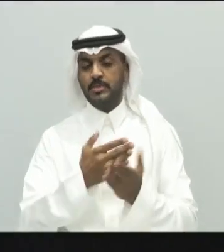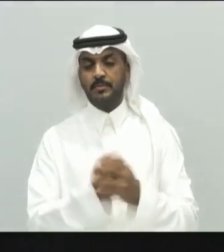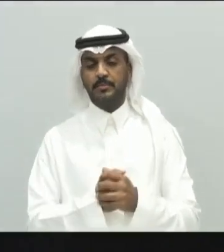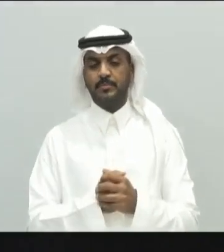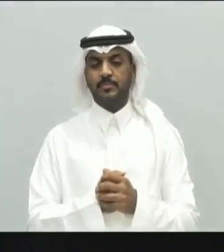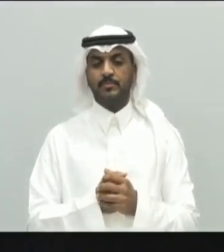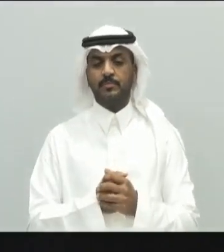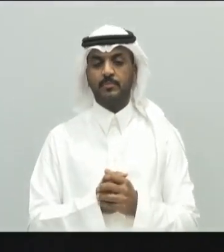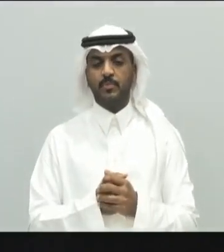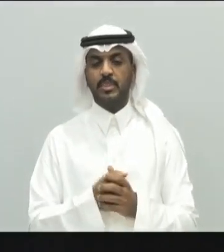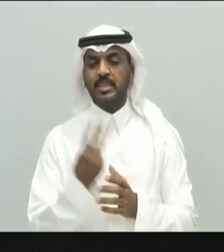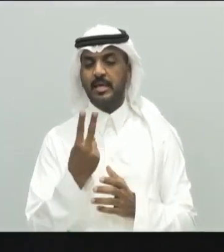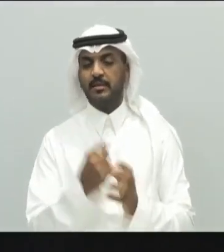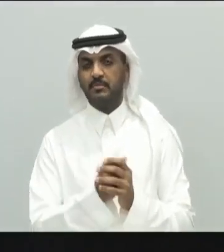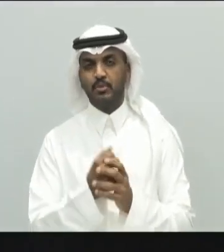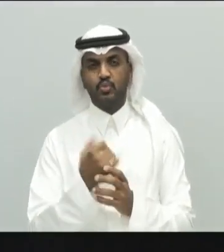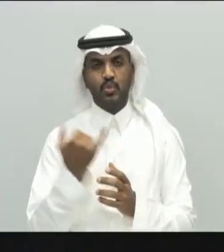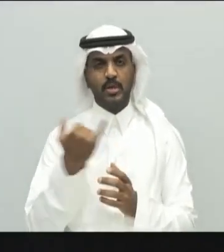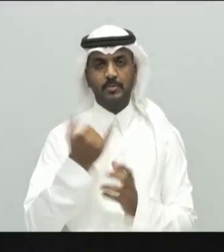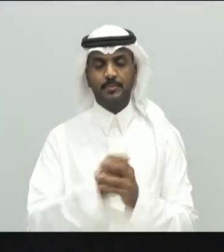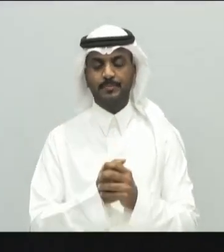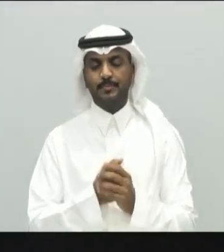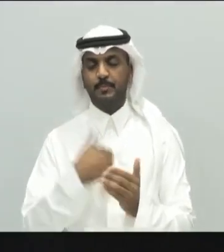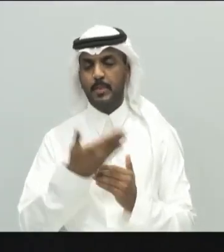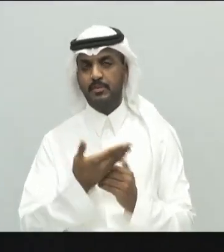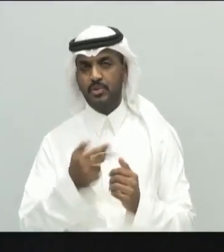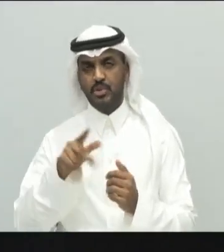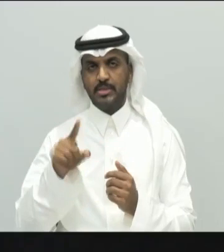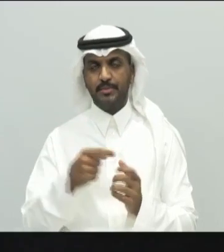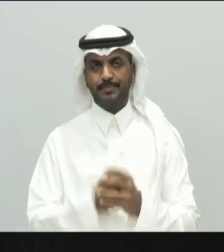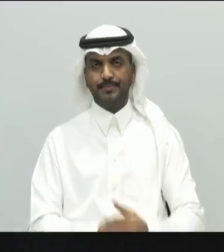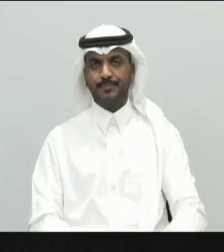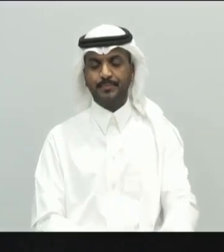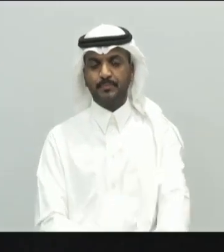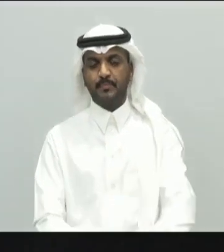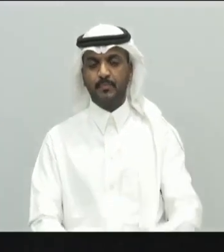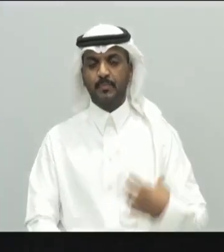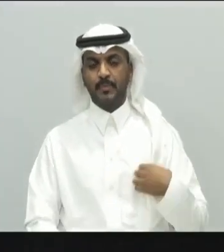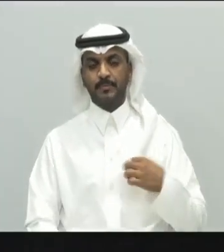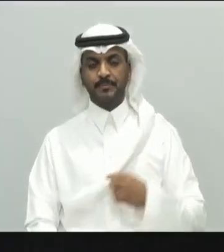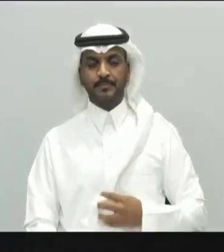وفي المركز الثاني بين الدول العربيه بعد دوله